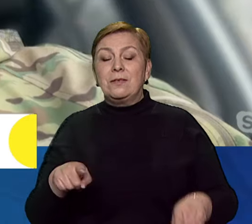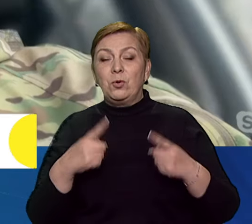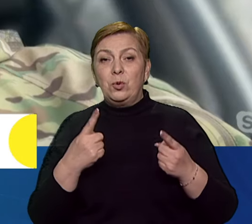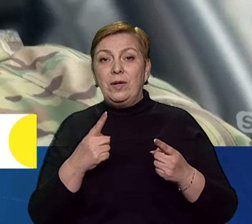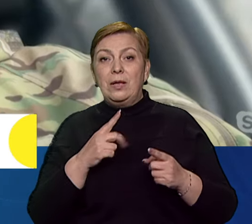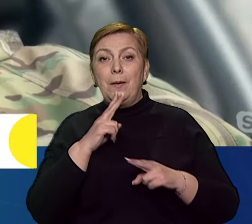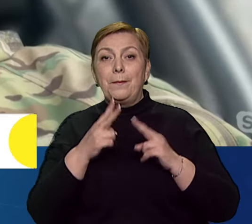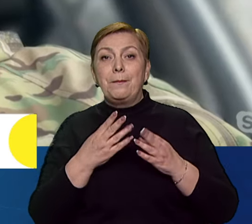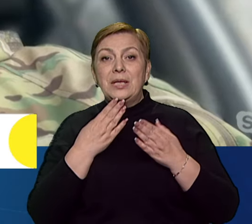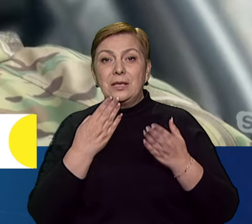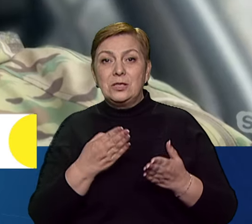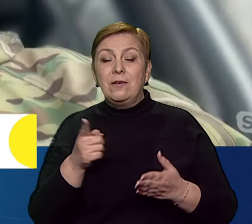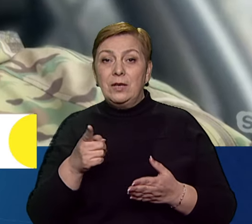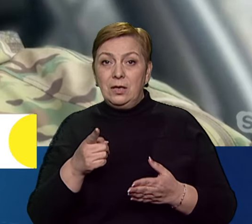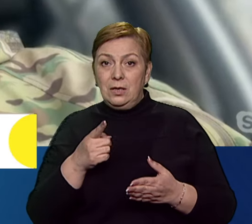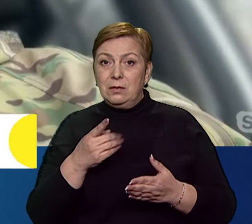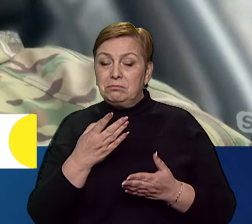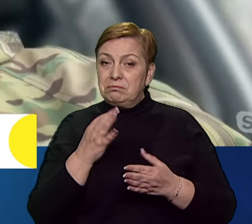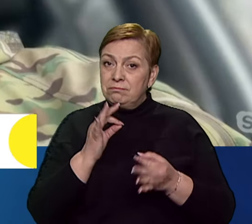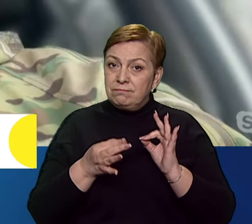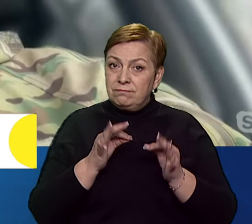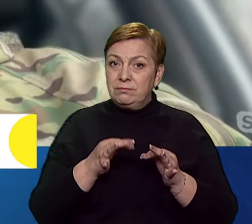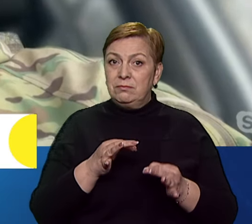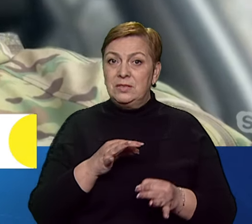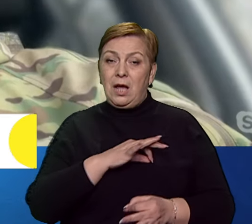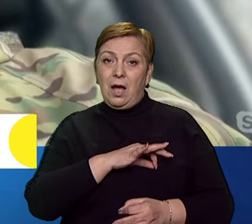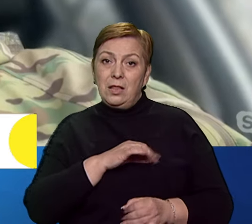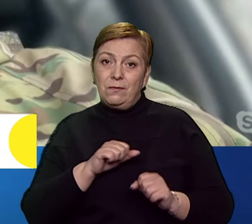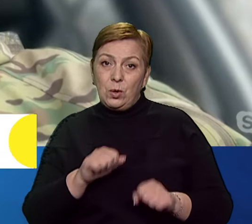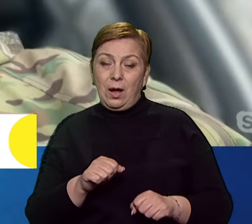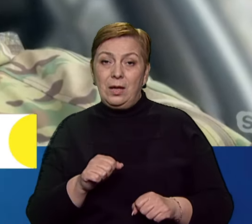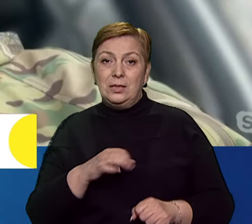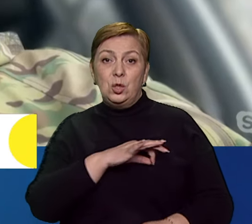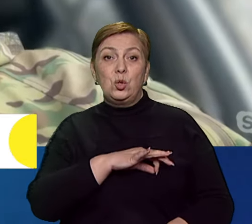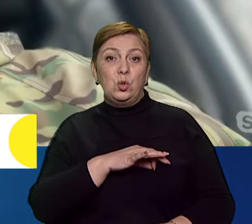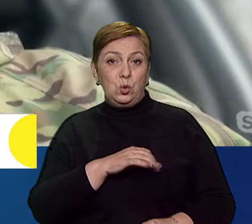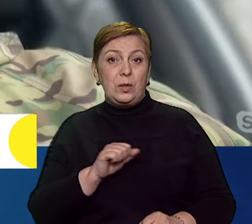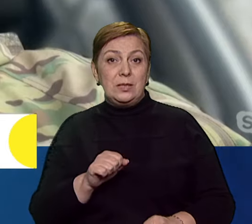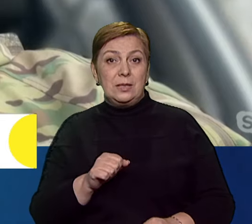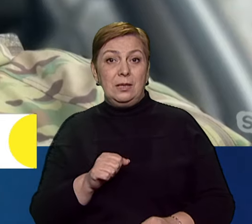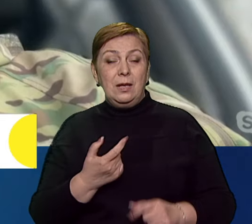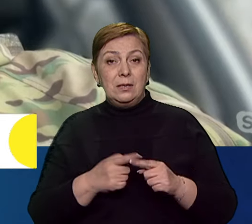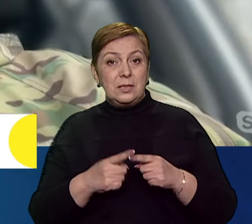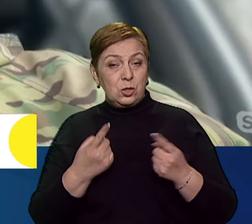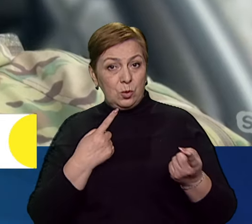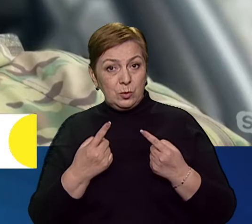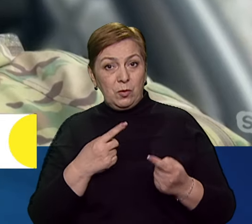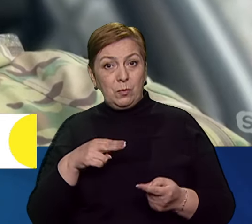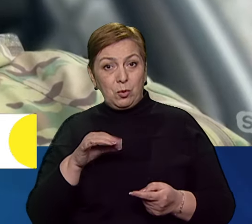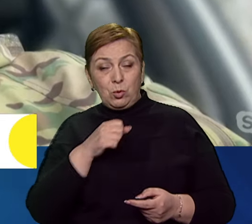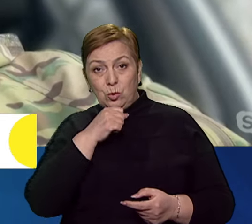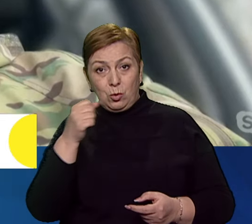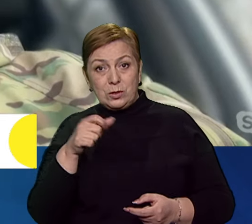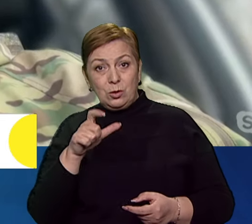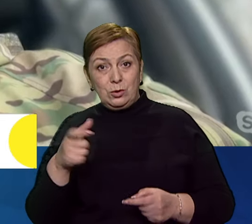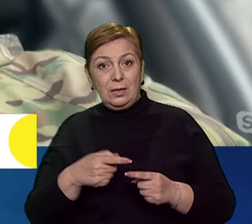ви радились з юристами, можливо, з адвокатами? Я про що говорю? Адже йдеться про дорослих людей, які знаходяться, наприклад,